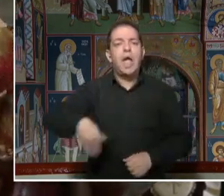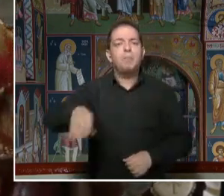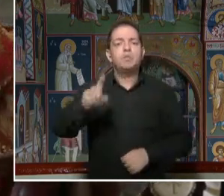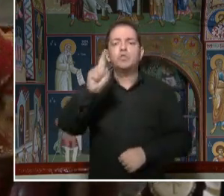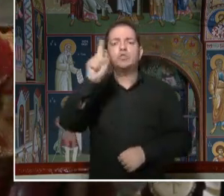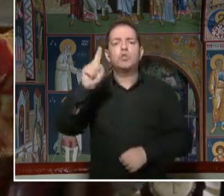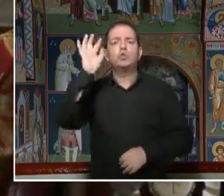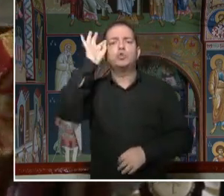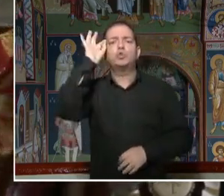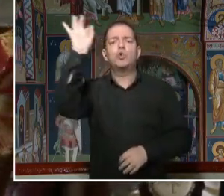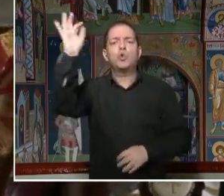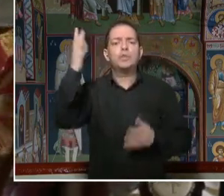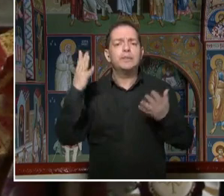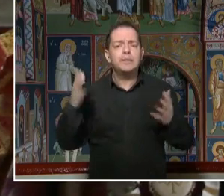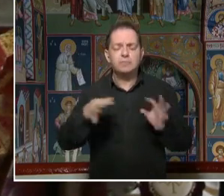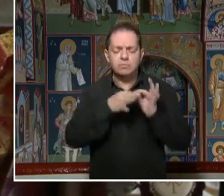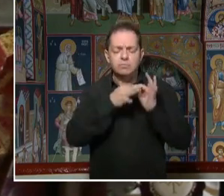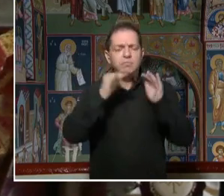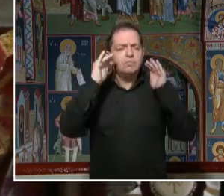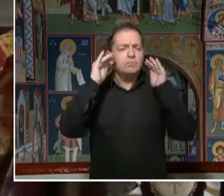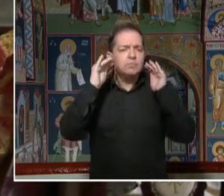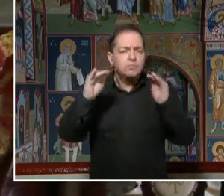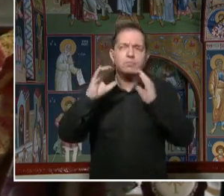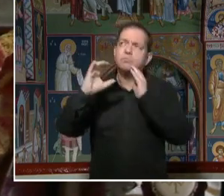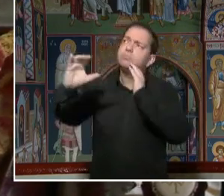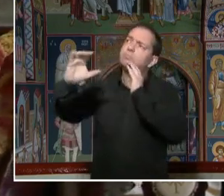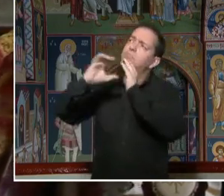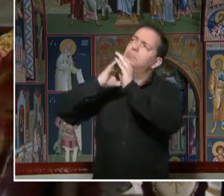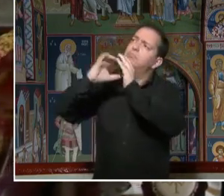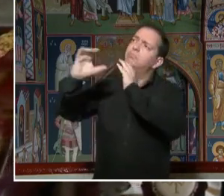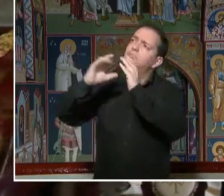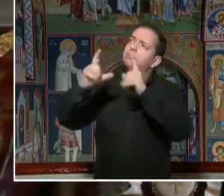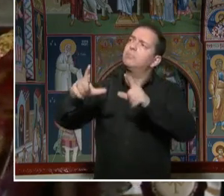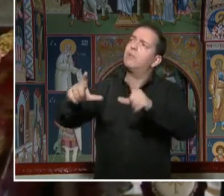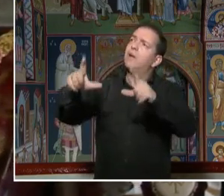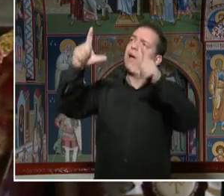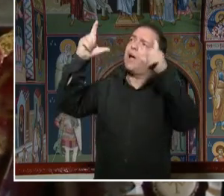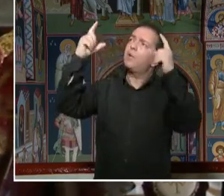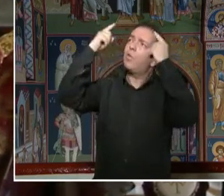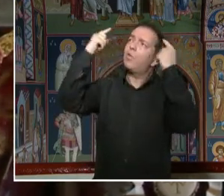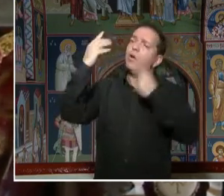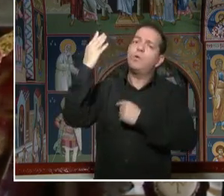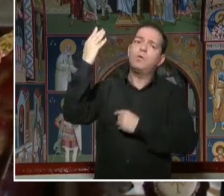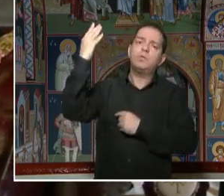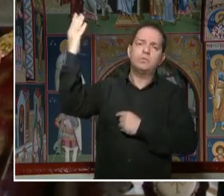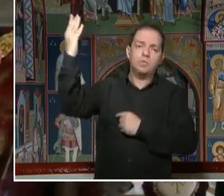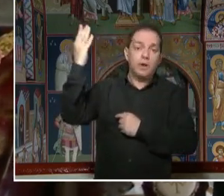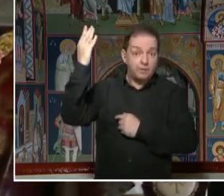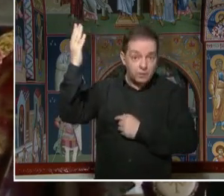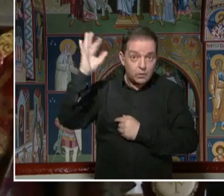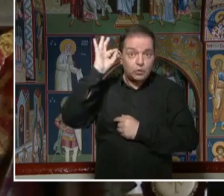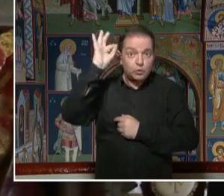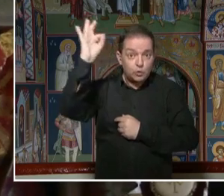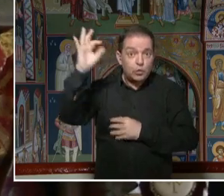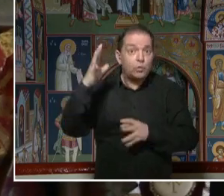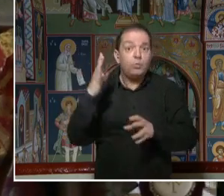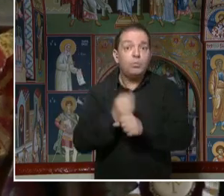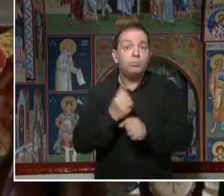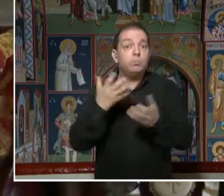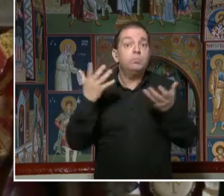η συνεχής επικοινωνία με τον Πανάγιον Θεό. Αυτός ο στόχος που